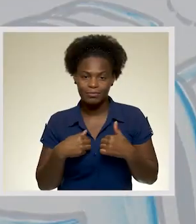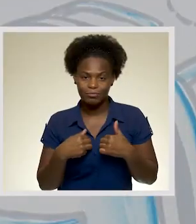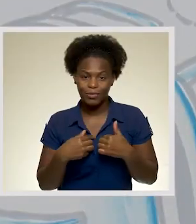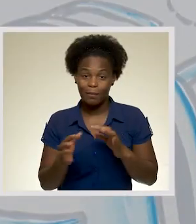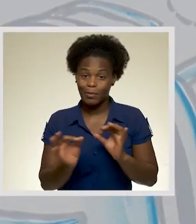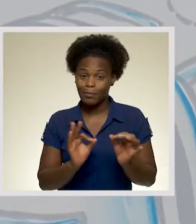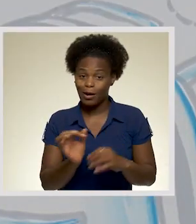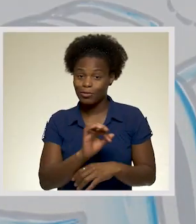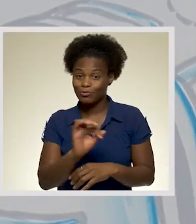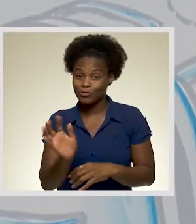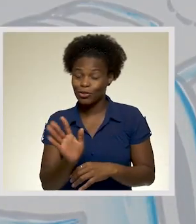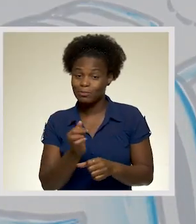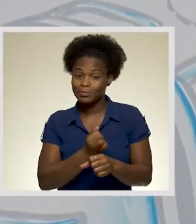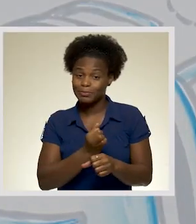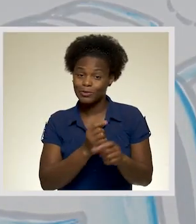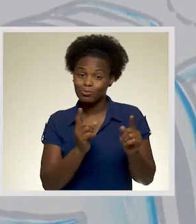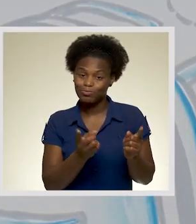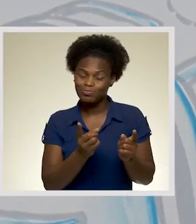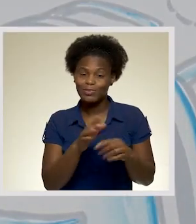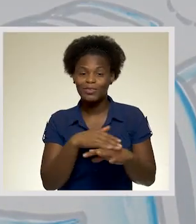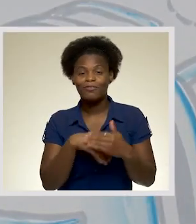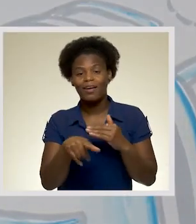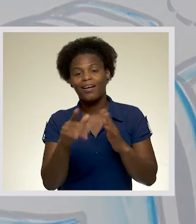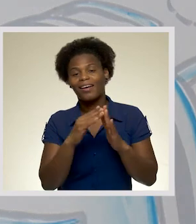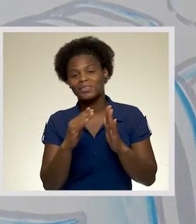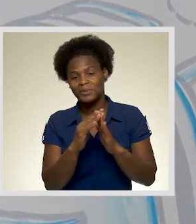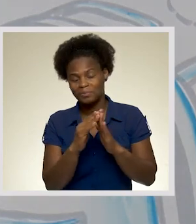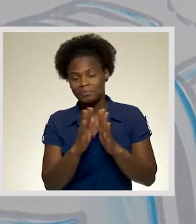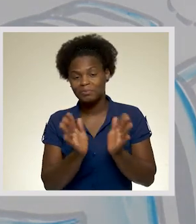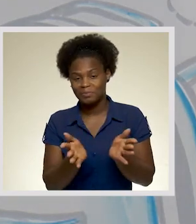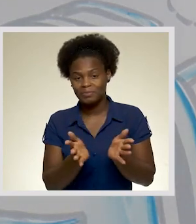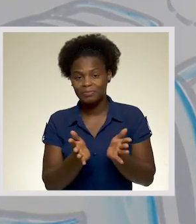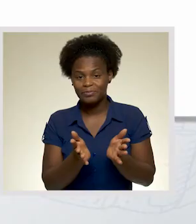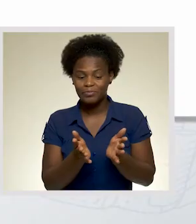Je vous ai préparé un petit travail à faire à la maison.